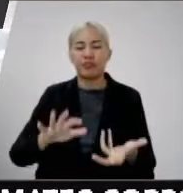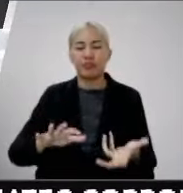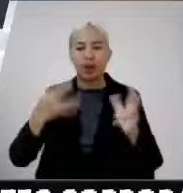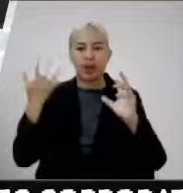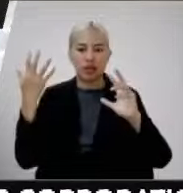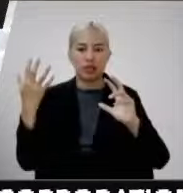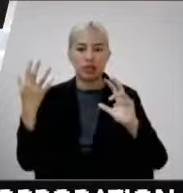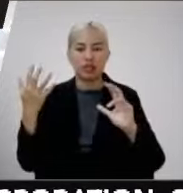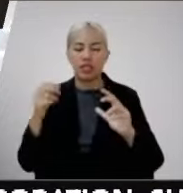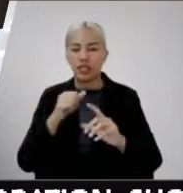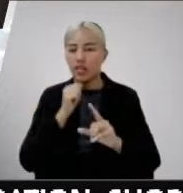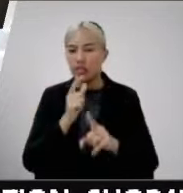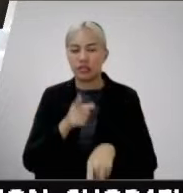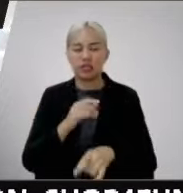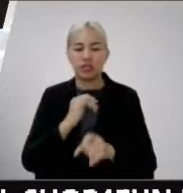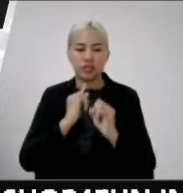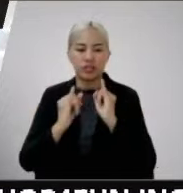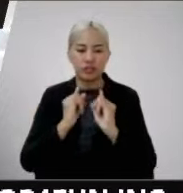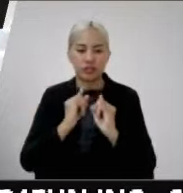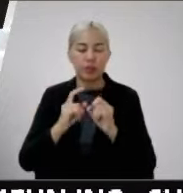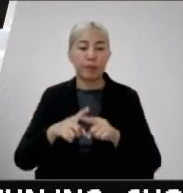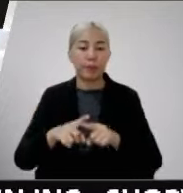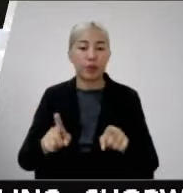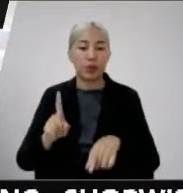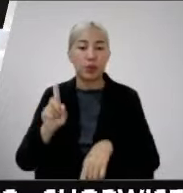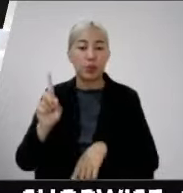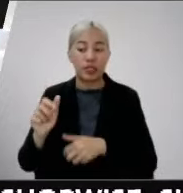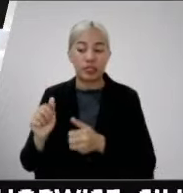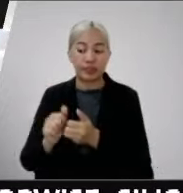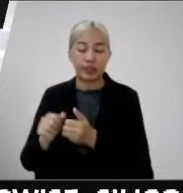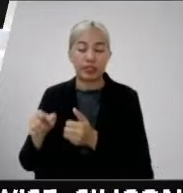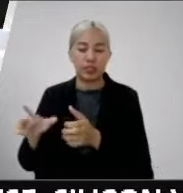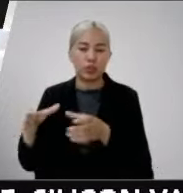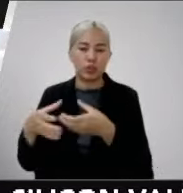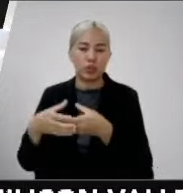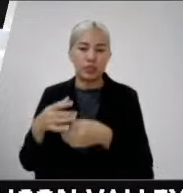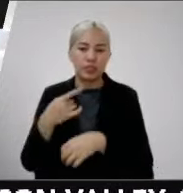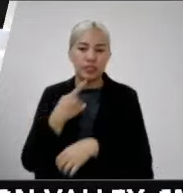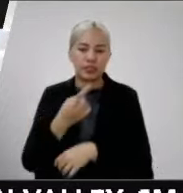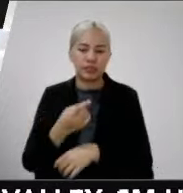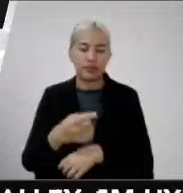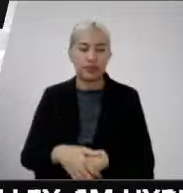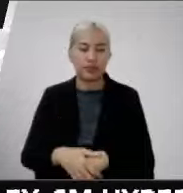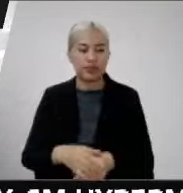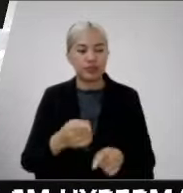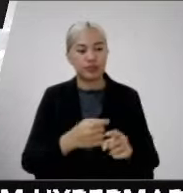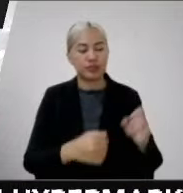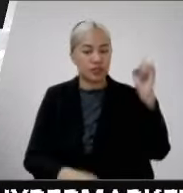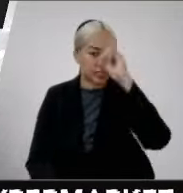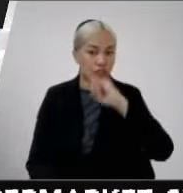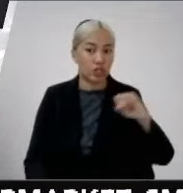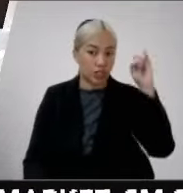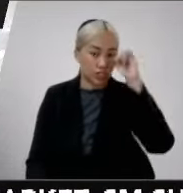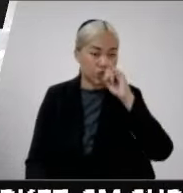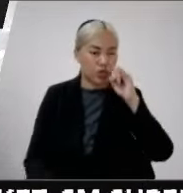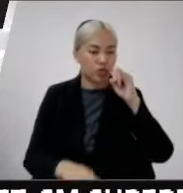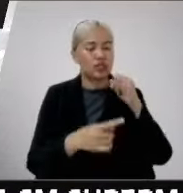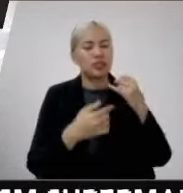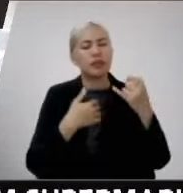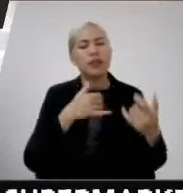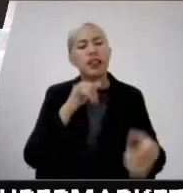Pero ayon sa kasamahan ng isang grupo, unang lumapit ang vendors mula sa Iloilo Province. Lasing din umano ang